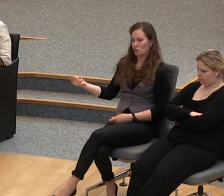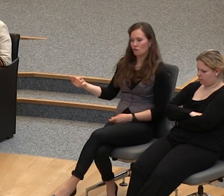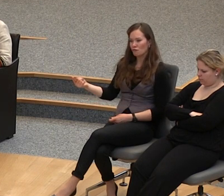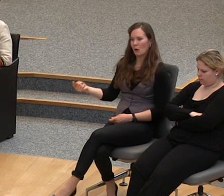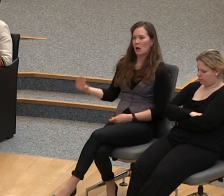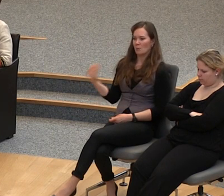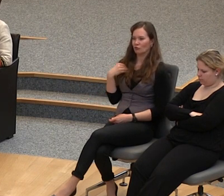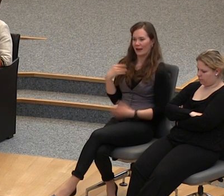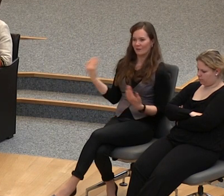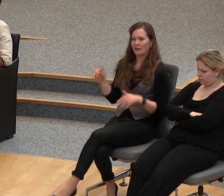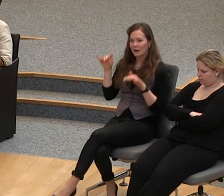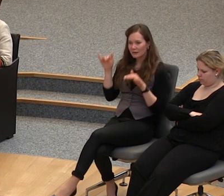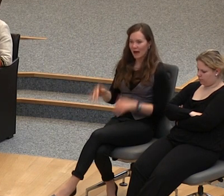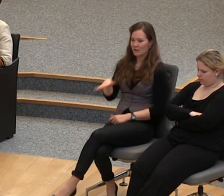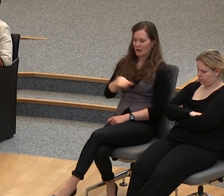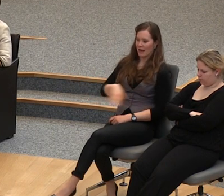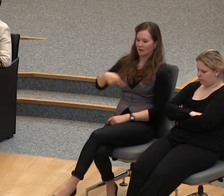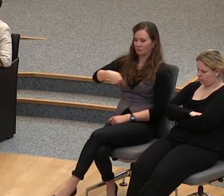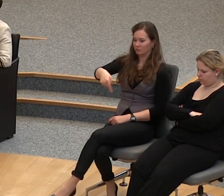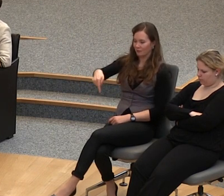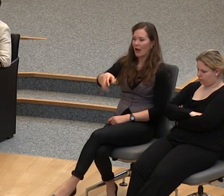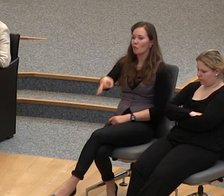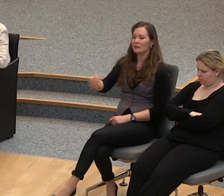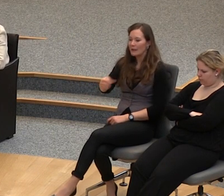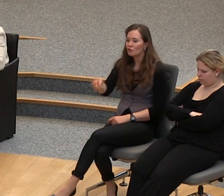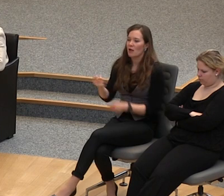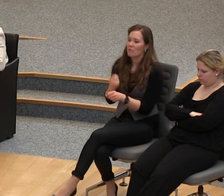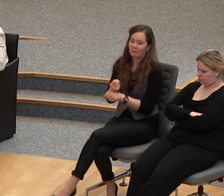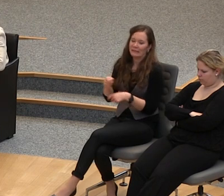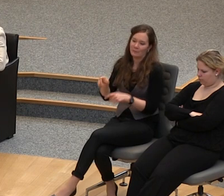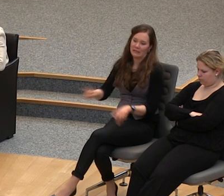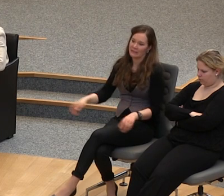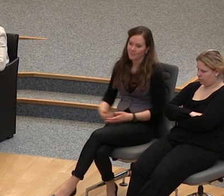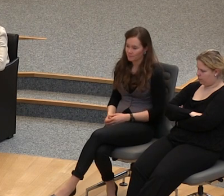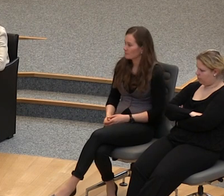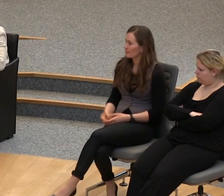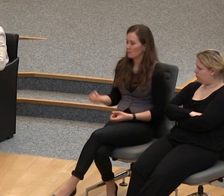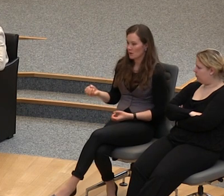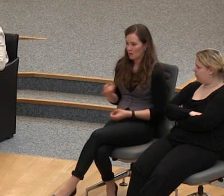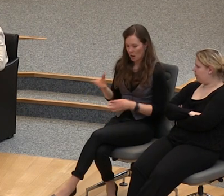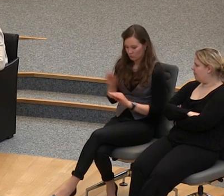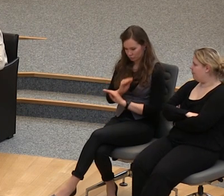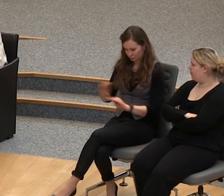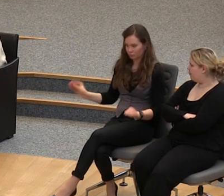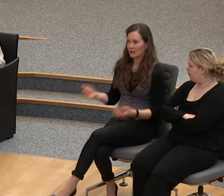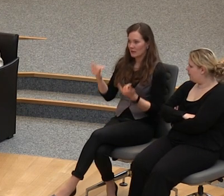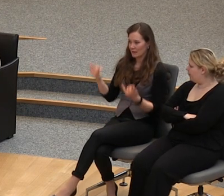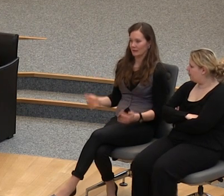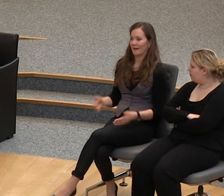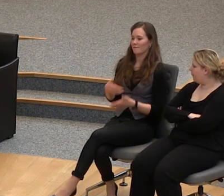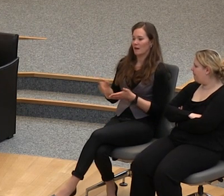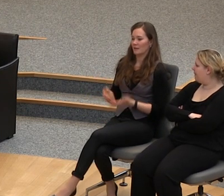Auffassung, Konnexität liegt hier nicht vor. Klare Worte. Gehen wir mal eine Ebene